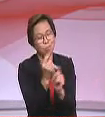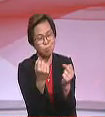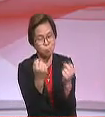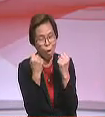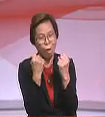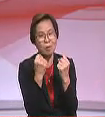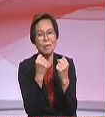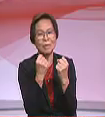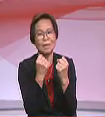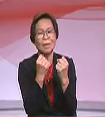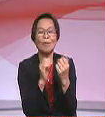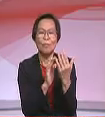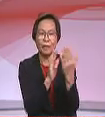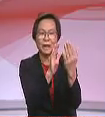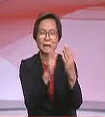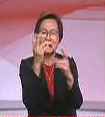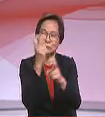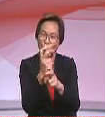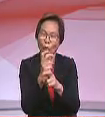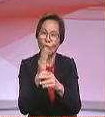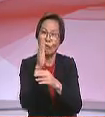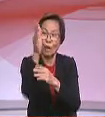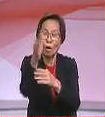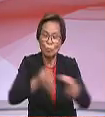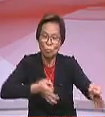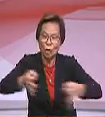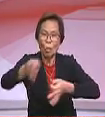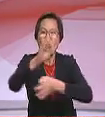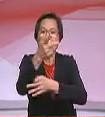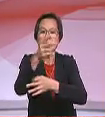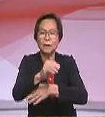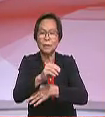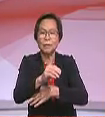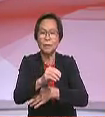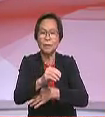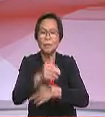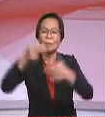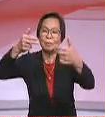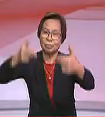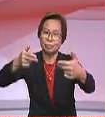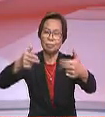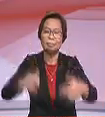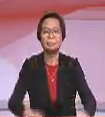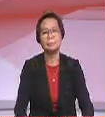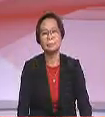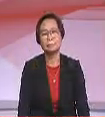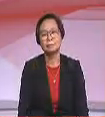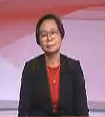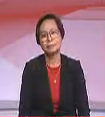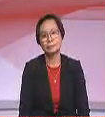kukuh bagi mendepani cabaran mendatang. Beliau menjelaskannya kepada RTM menerusi sidang video.